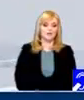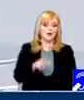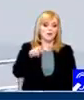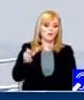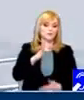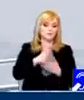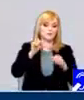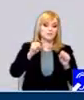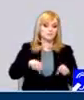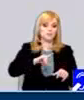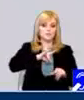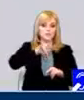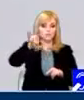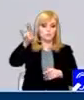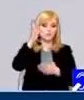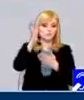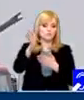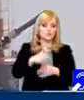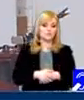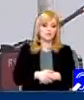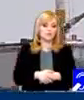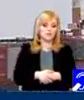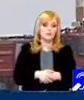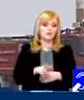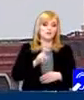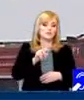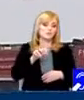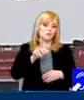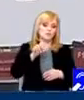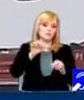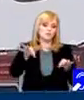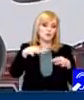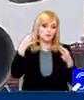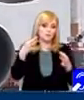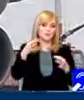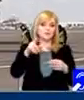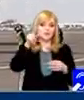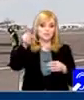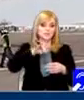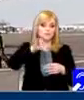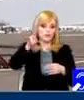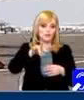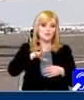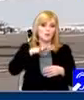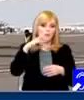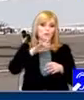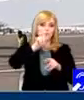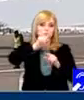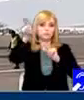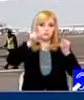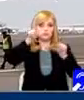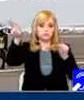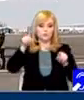Pasagerii vor avea ocazia să zboare direct către cel mai mare hub Lufthansa, ceea ce le va permite conexiunea cu circa 300 de destinații în mai mult de 100